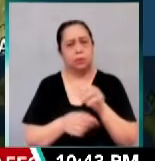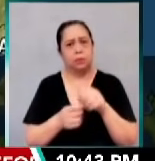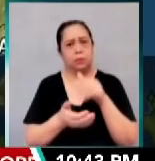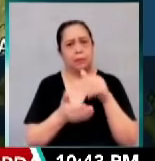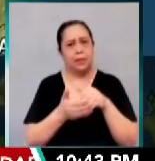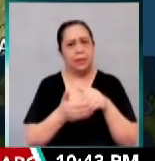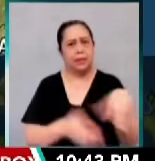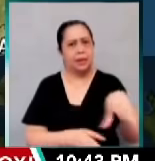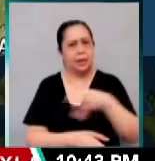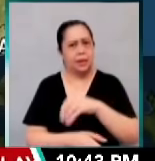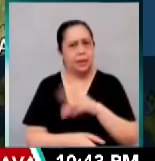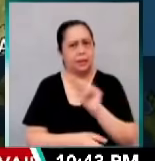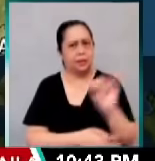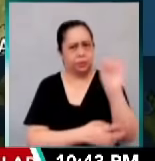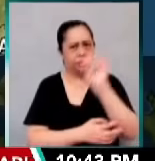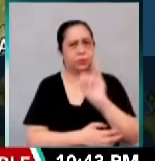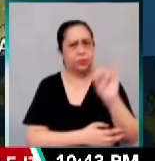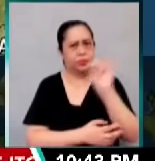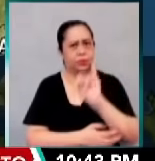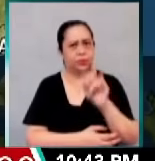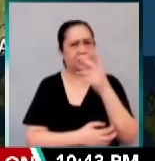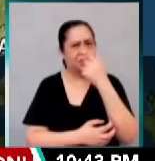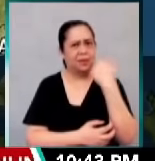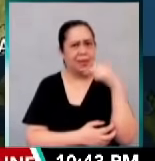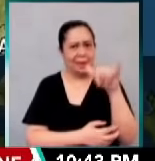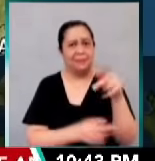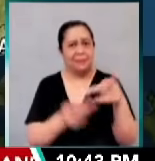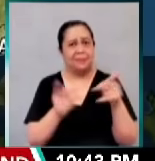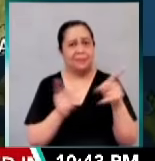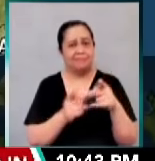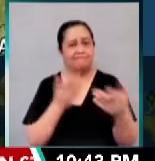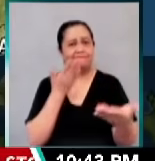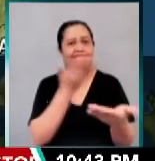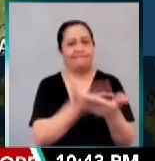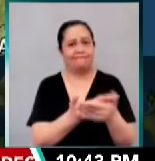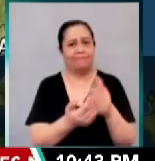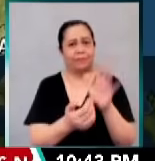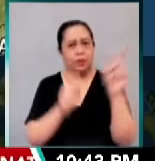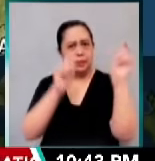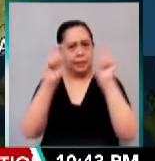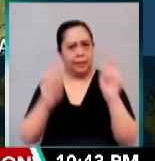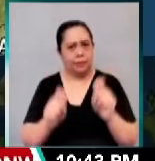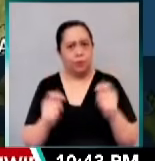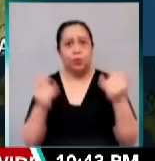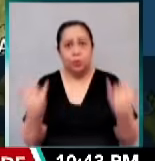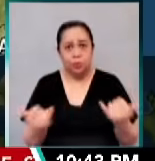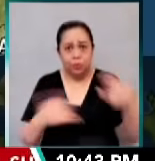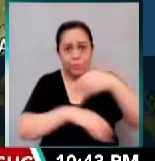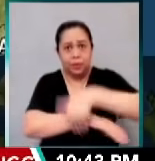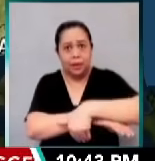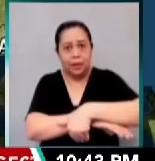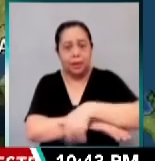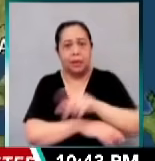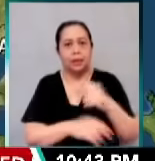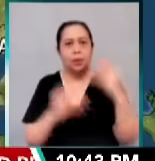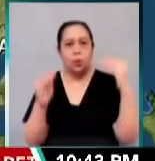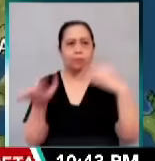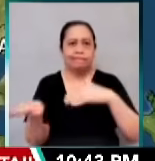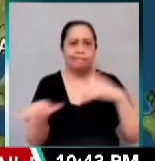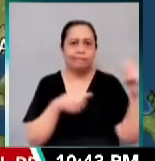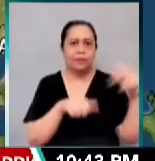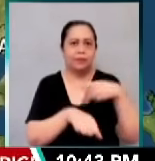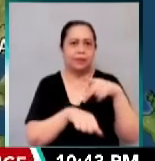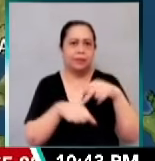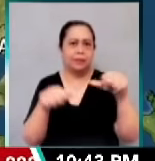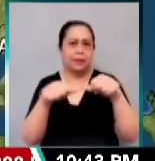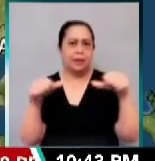Ilocos Norte dahil sa mga lugar na yan, posibleng mag-landfall ang bagyo ngayong gabi. Inaasahang lalabas ng Philippine Area of Responsibility